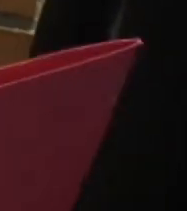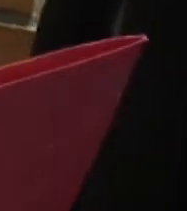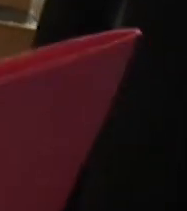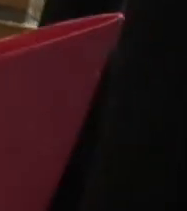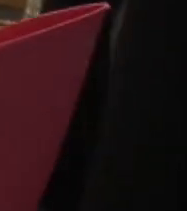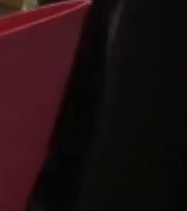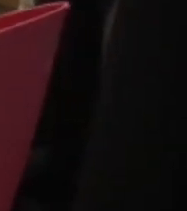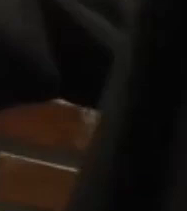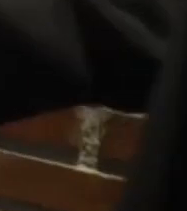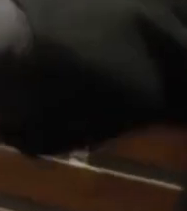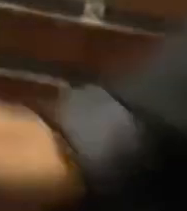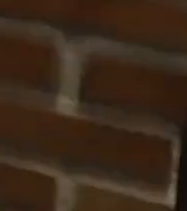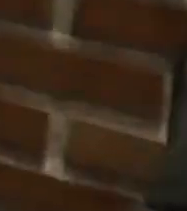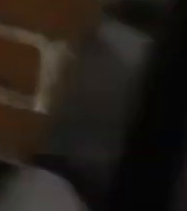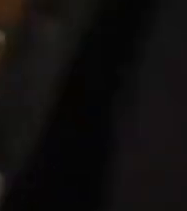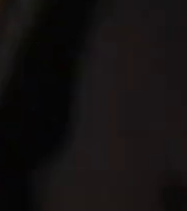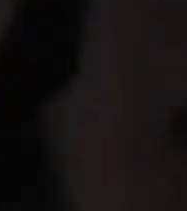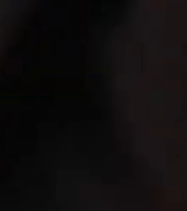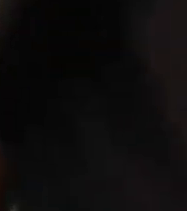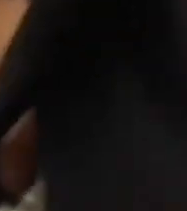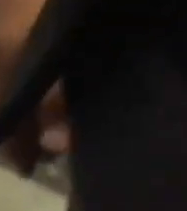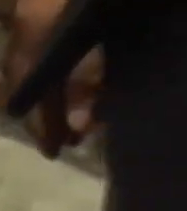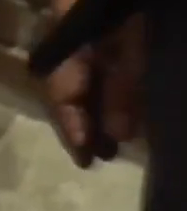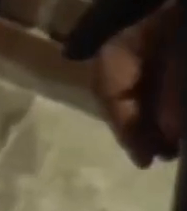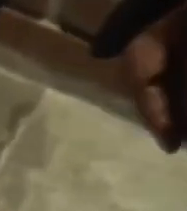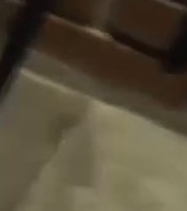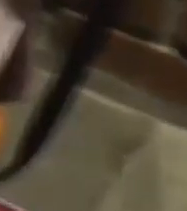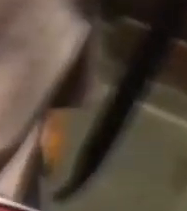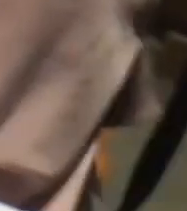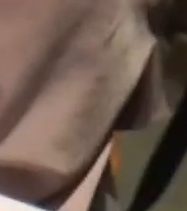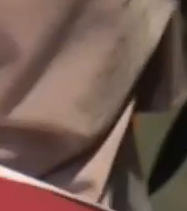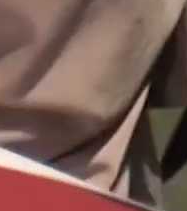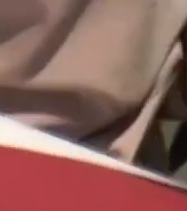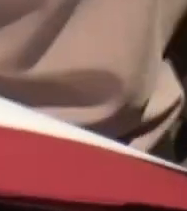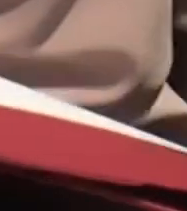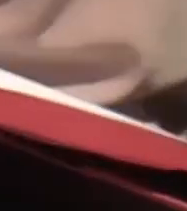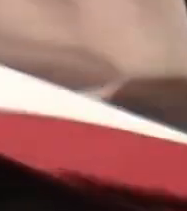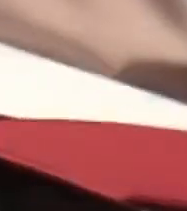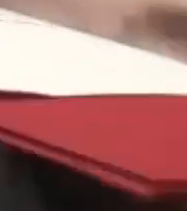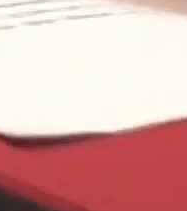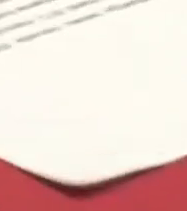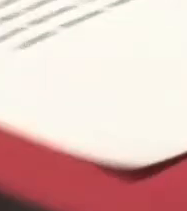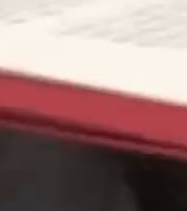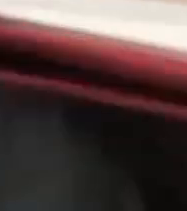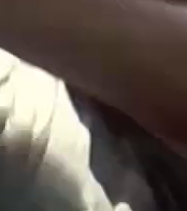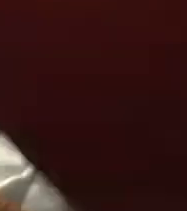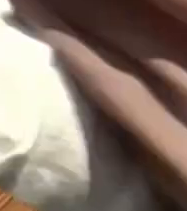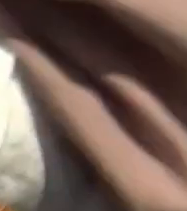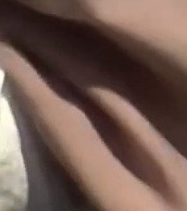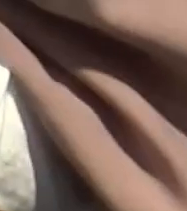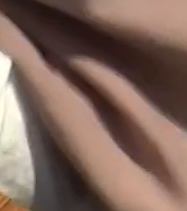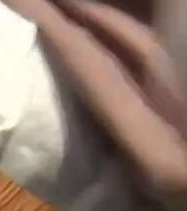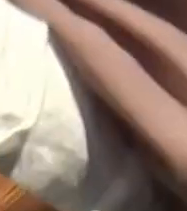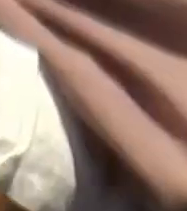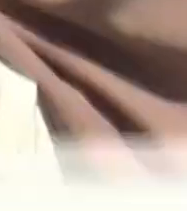SI, nenek berusia 61 tahun ini menangis histeris sambil menceritakan persoalan hukum yang tengah ia hadapi. Nenek SI,